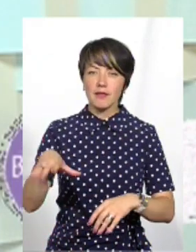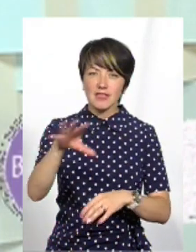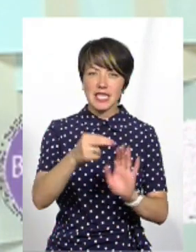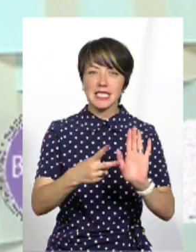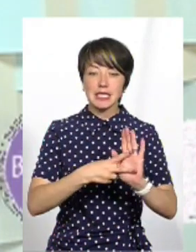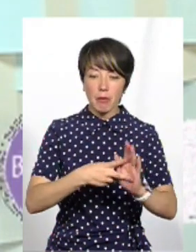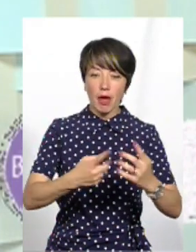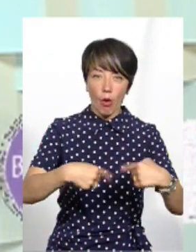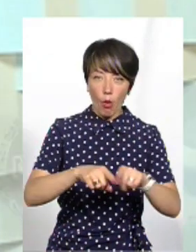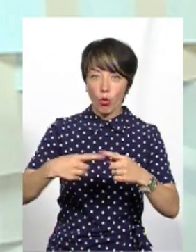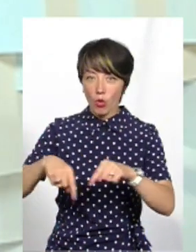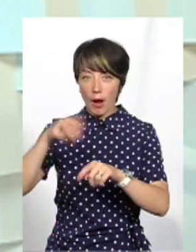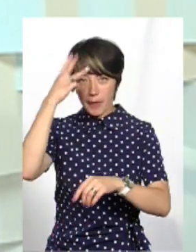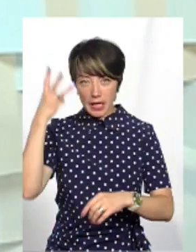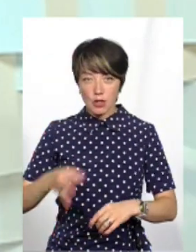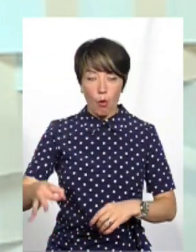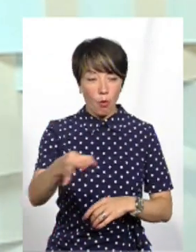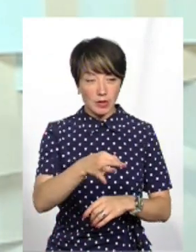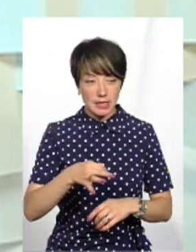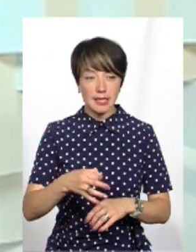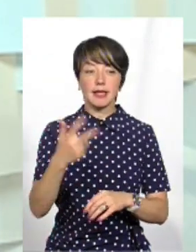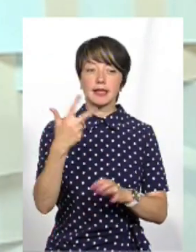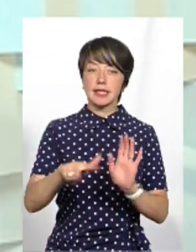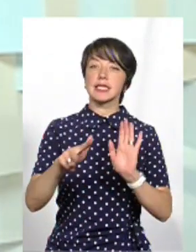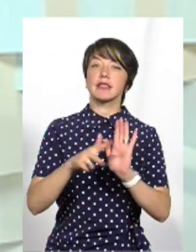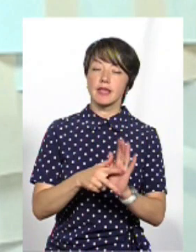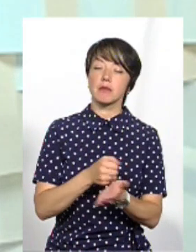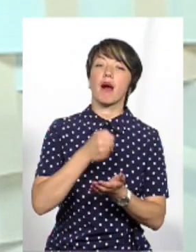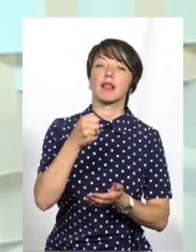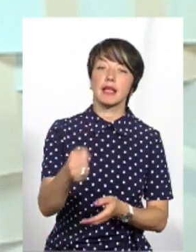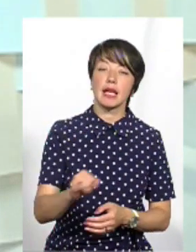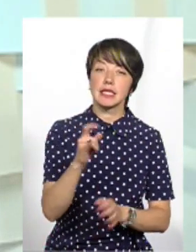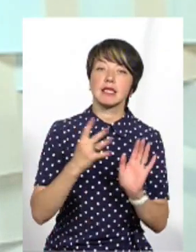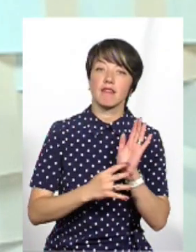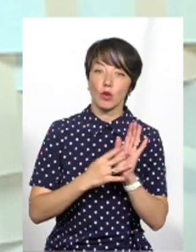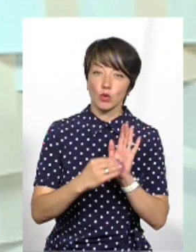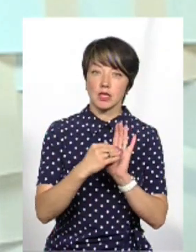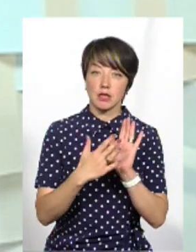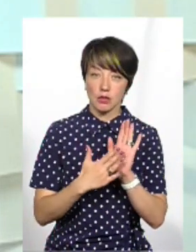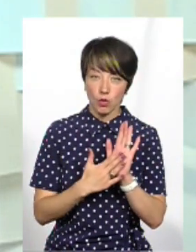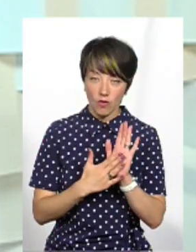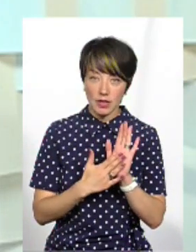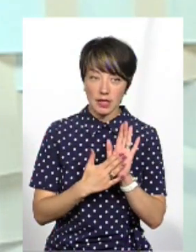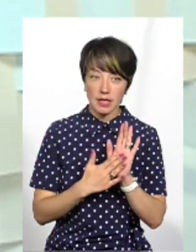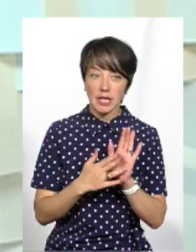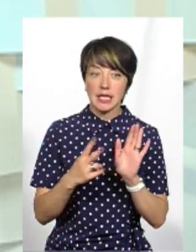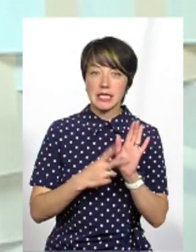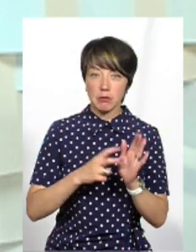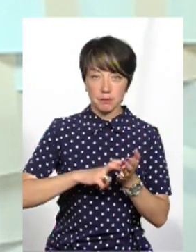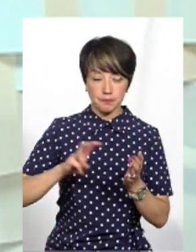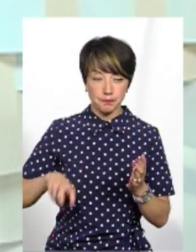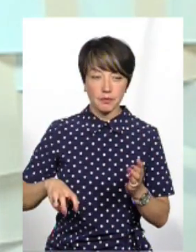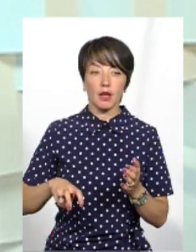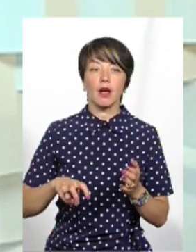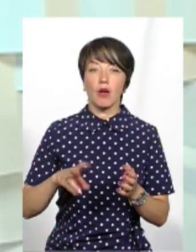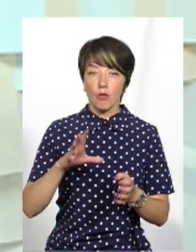7 округах у Хмельницькій області. 38 кандидатів із 90 зареєстрованих, ну, нагадую, 7 зняли свої